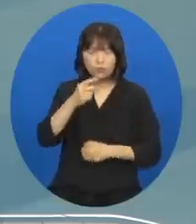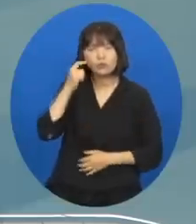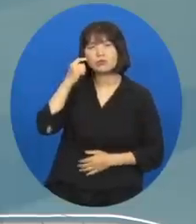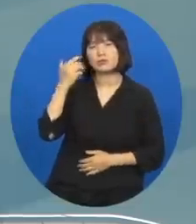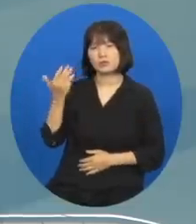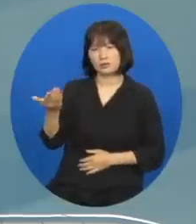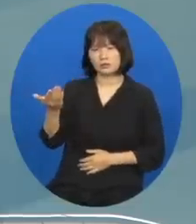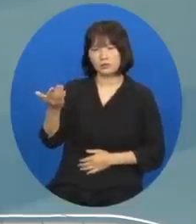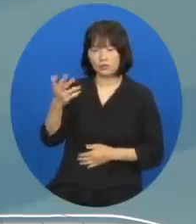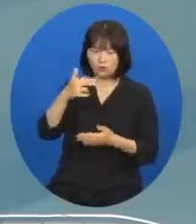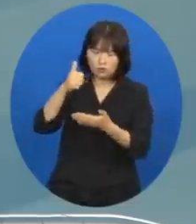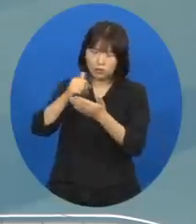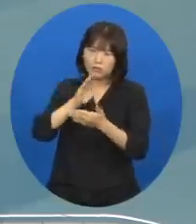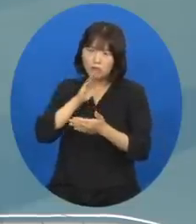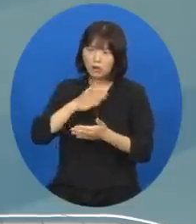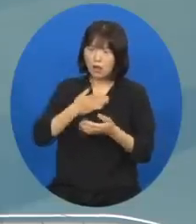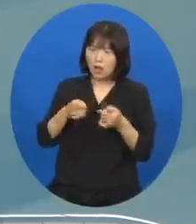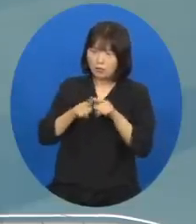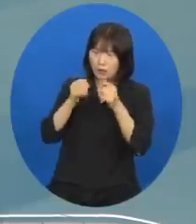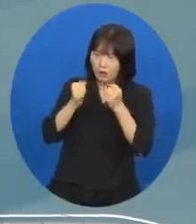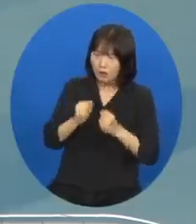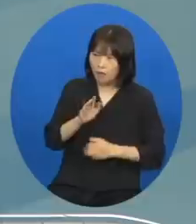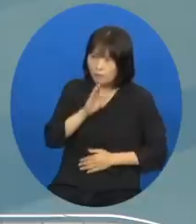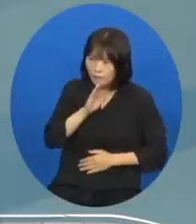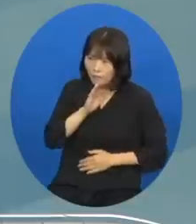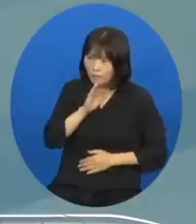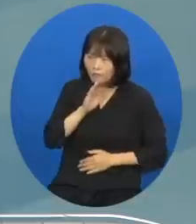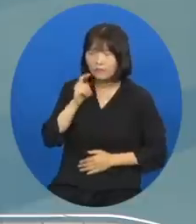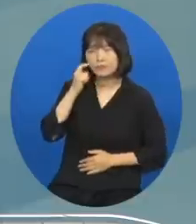질문합니다. 주님은 정말 저와 함께 계십니까?